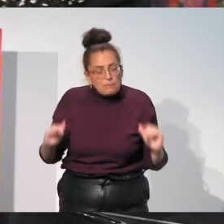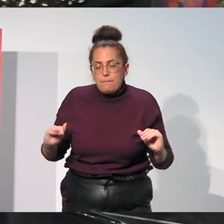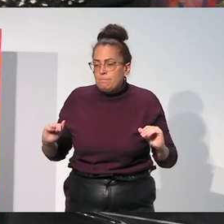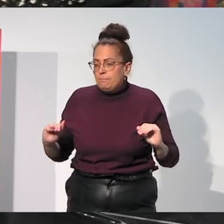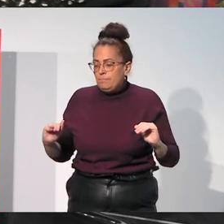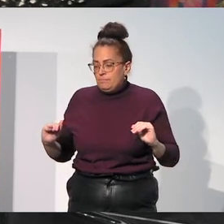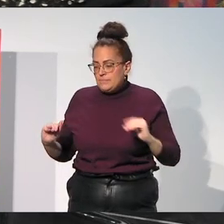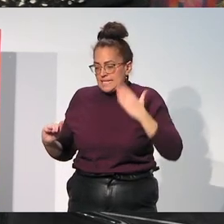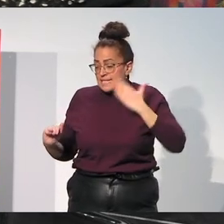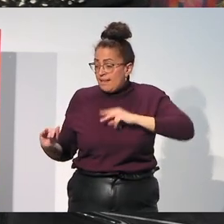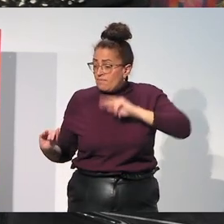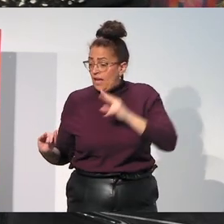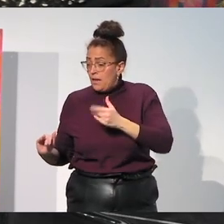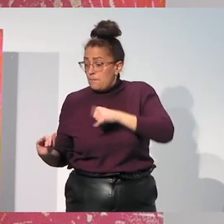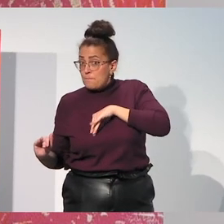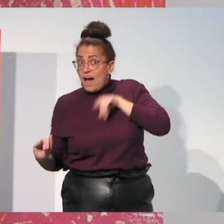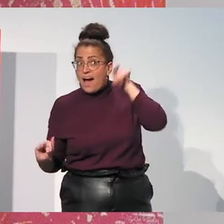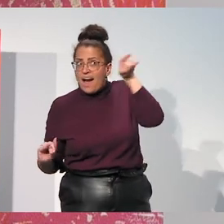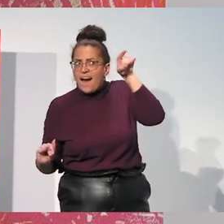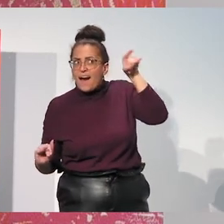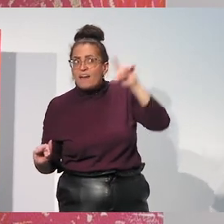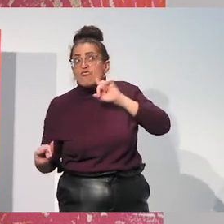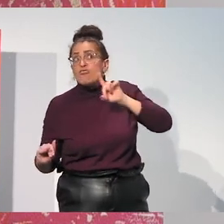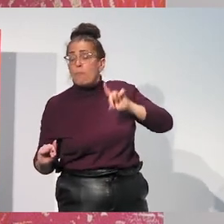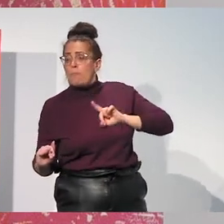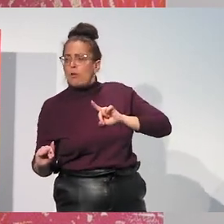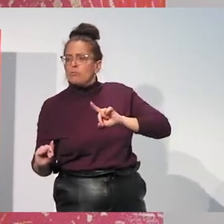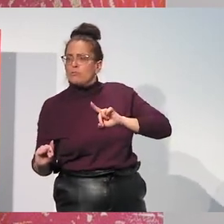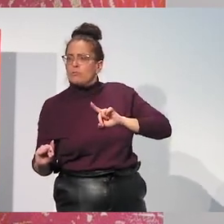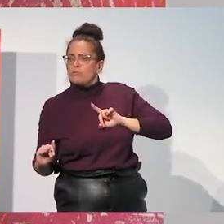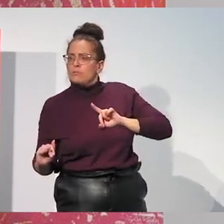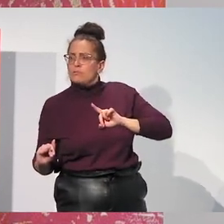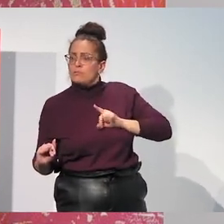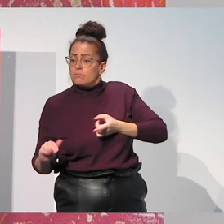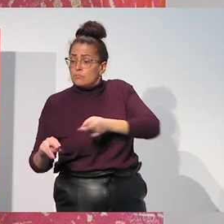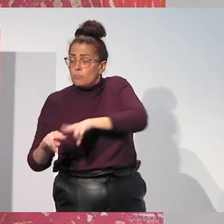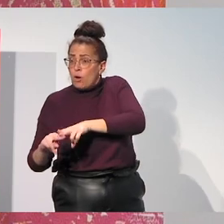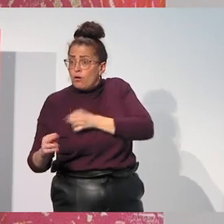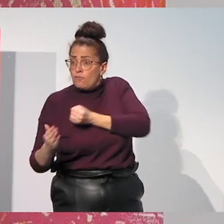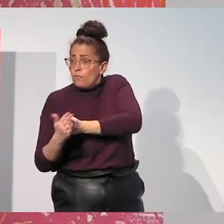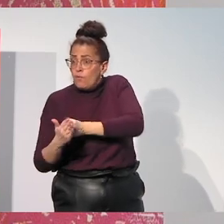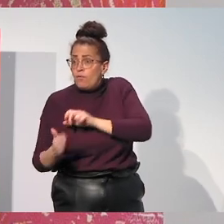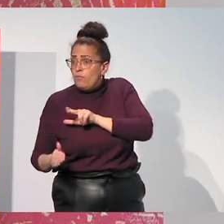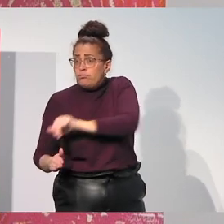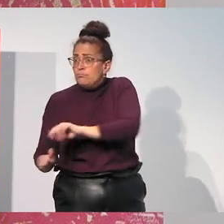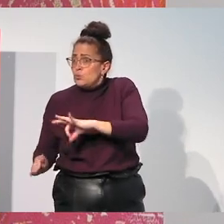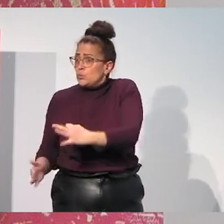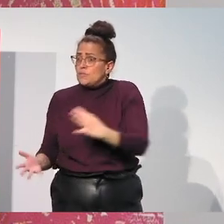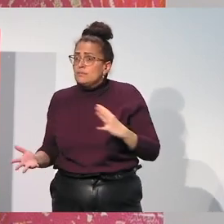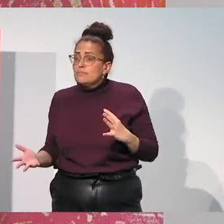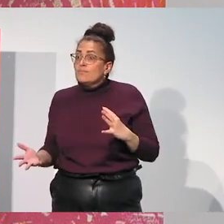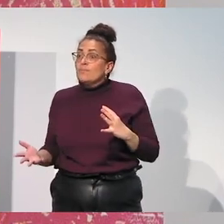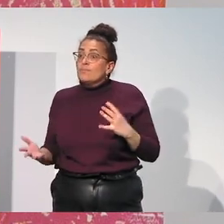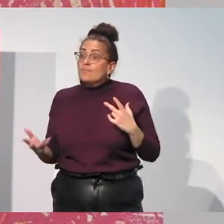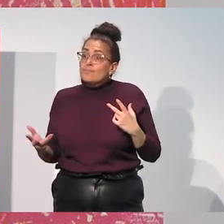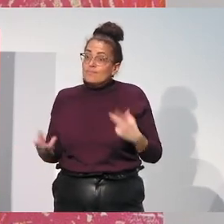soleil et sera aussi celle de ma mort. Dans un sens, c'est bien ma vie